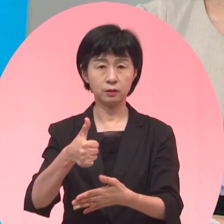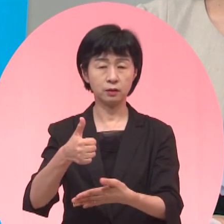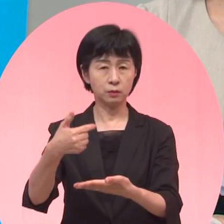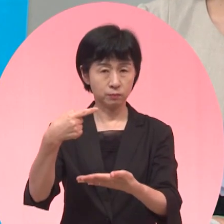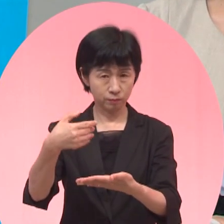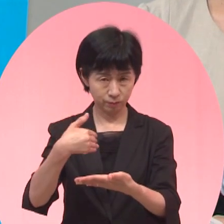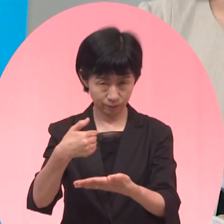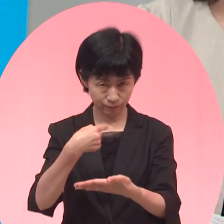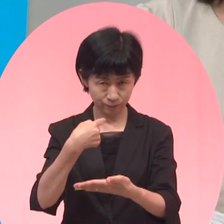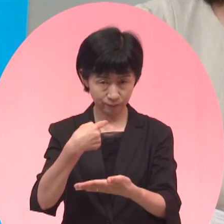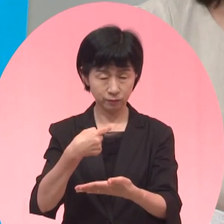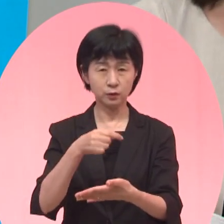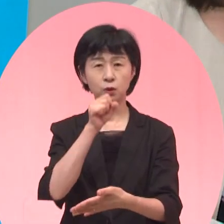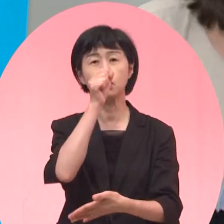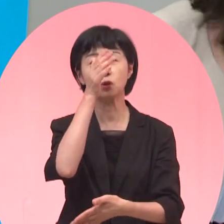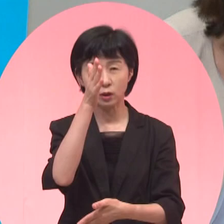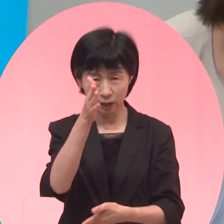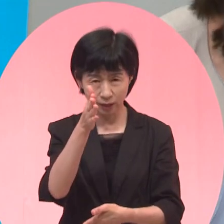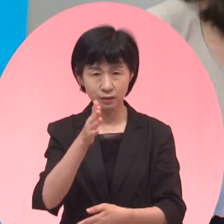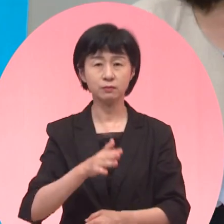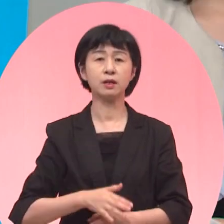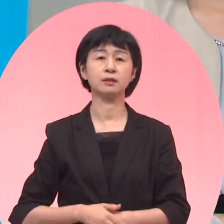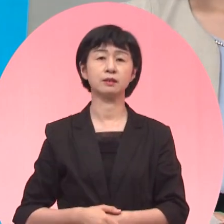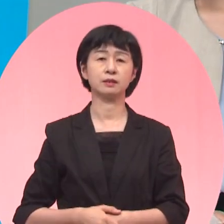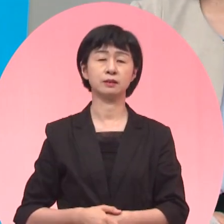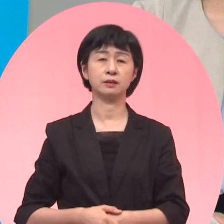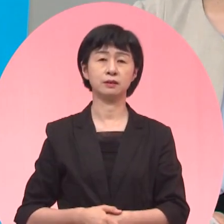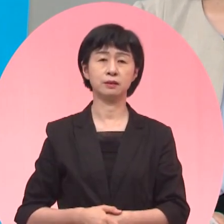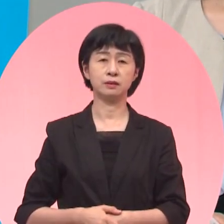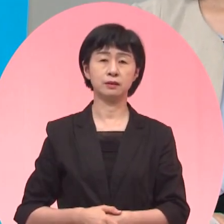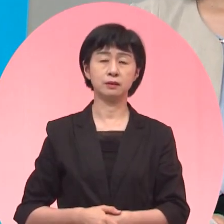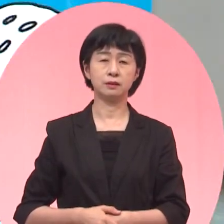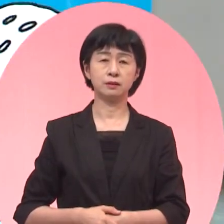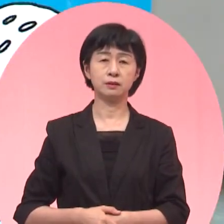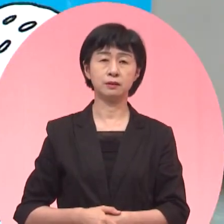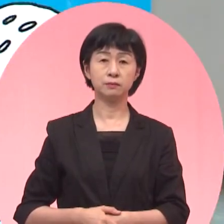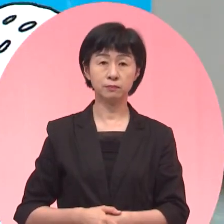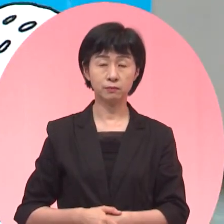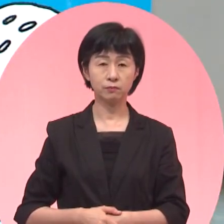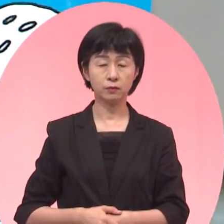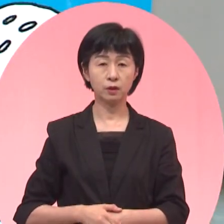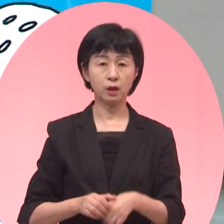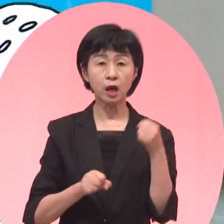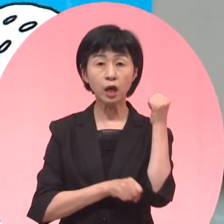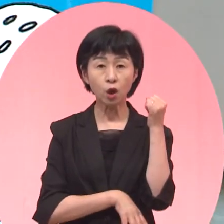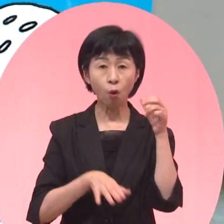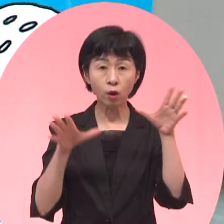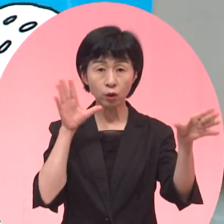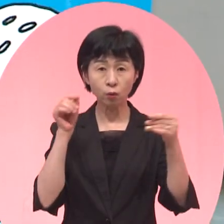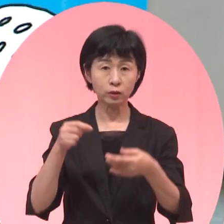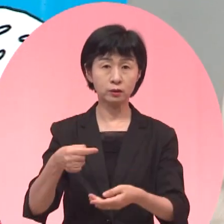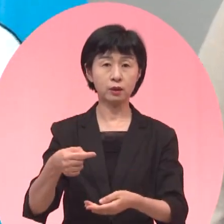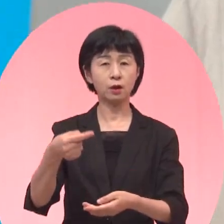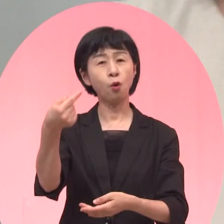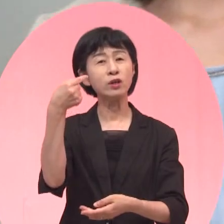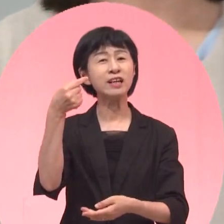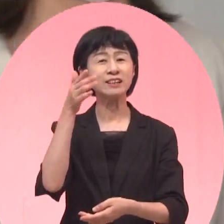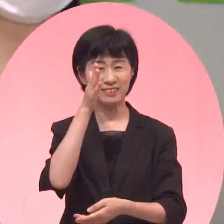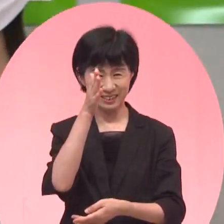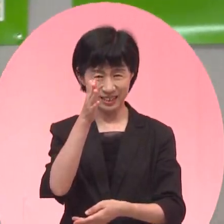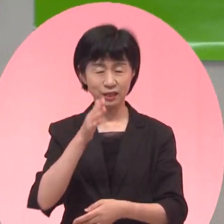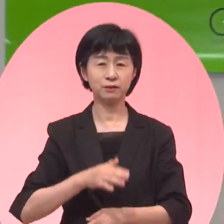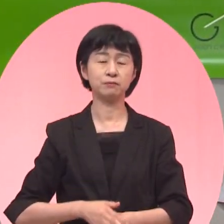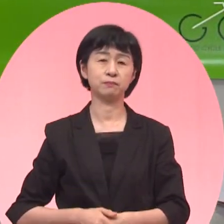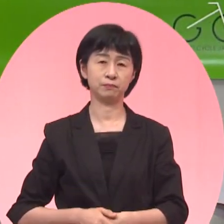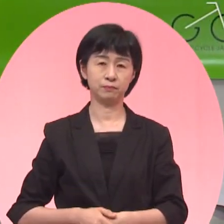たいと思います。よろしくお願いします。 よろしくお願いいたします。 まずは基本情報について教えてください。